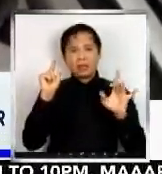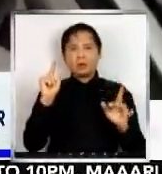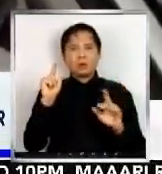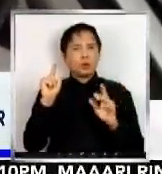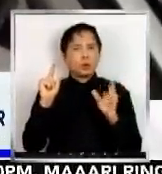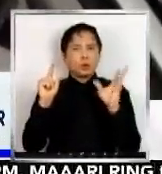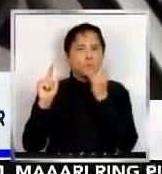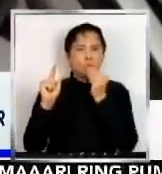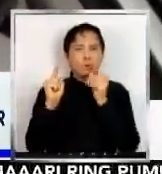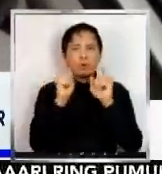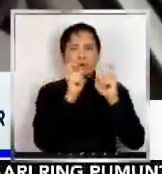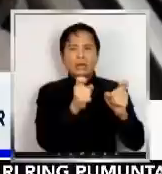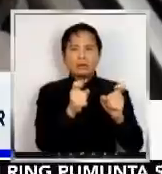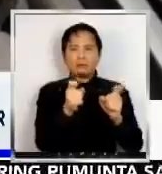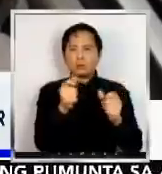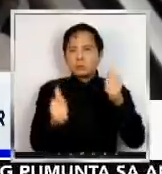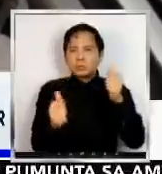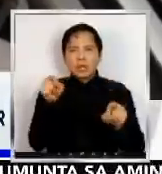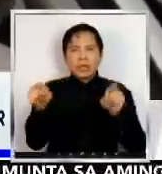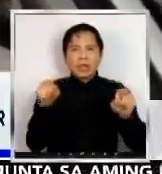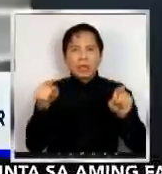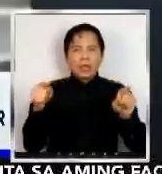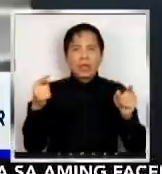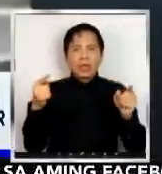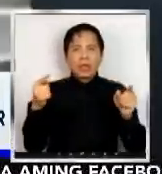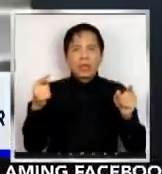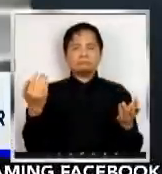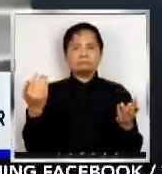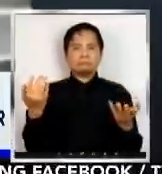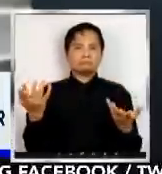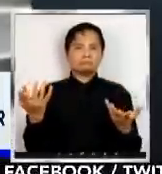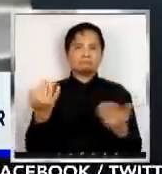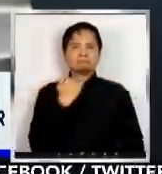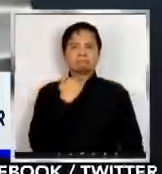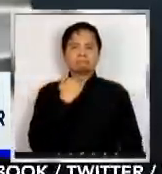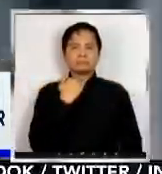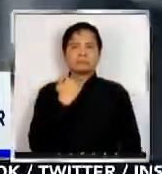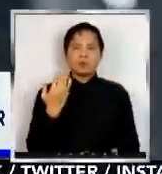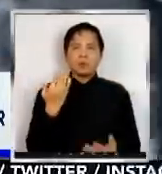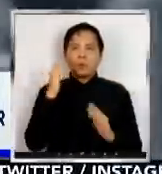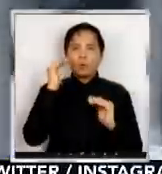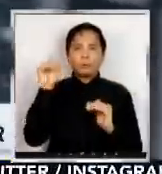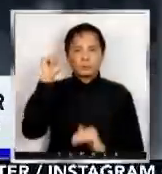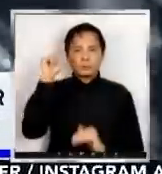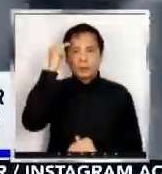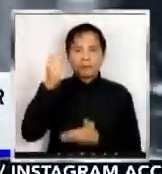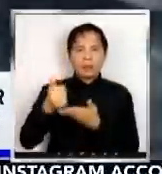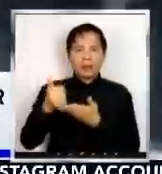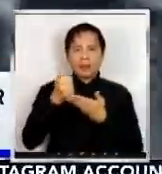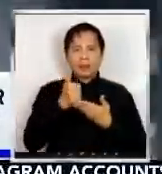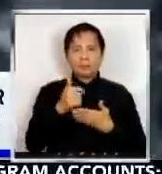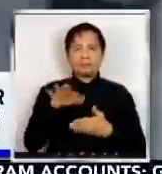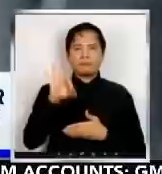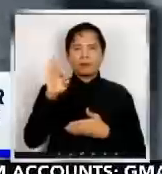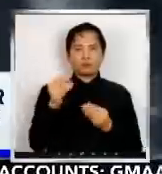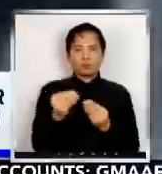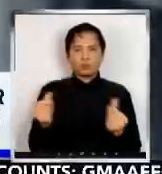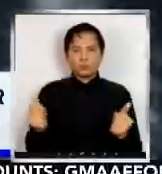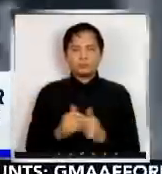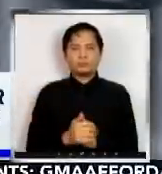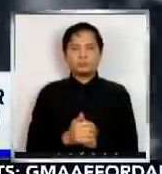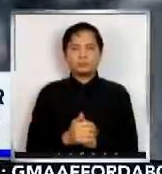ngayon, napoprovide pa naman po, nagagawa naman po ng paraan. Ayon sa Department of Health, mababa ang supply ngayon ng remdesivir